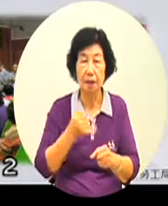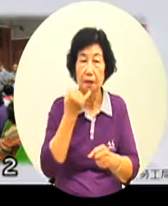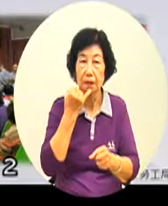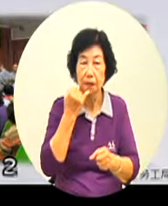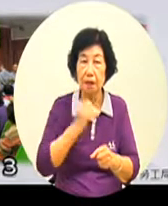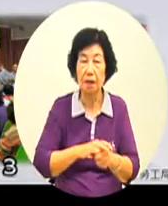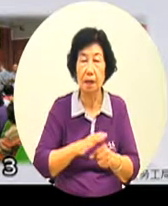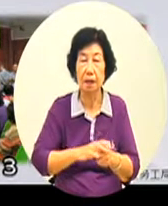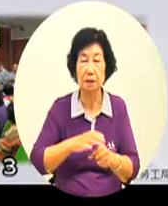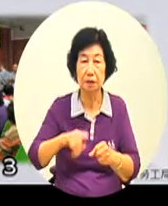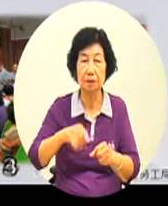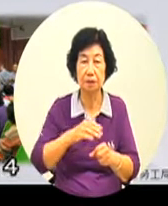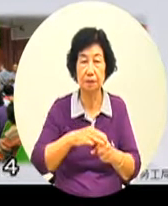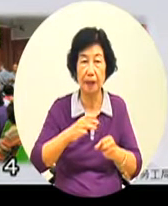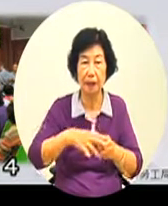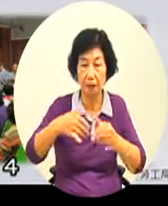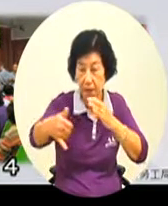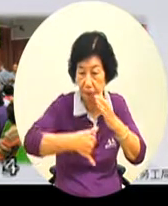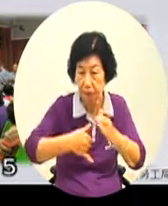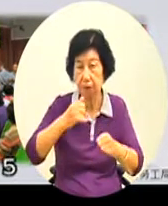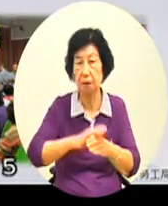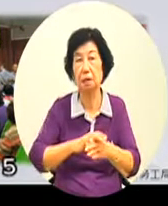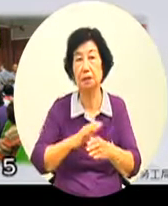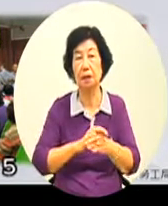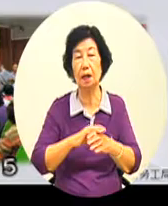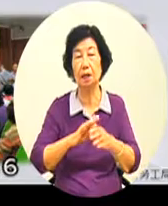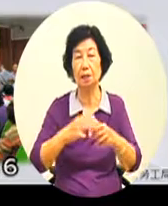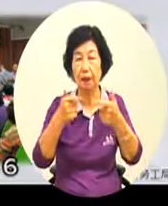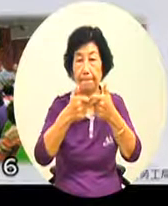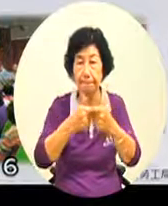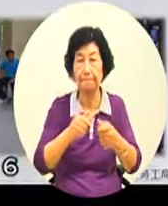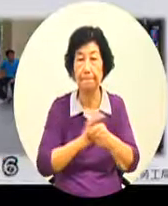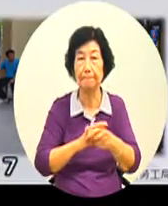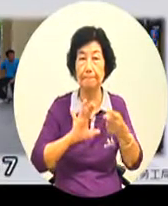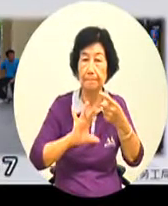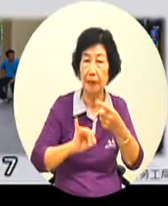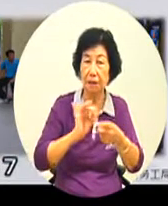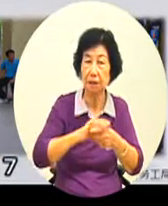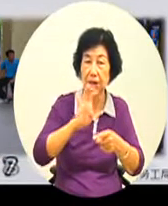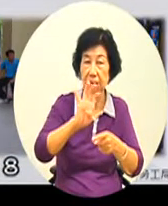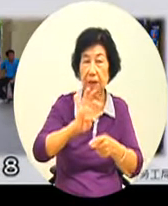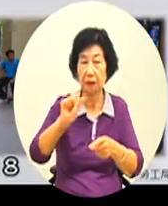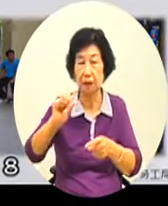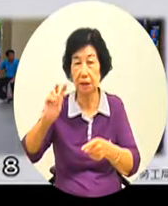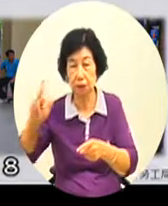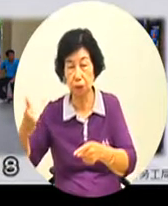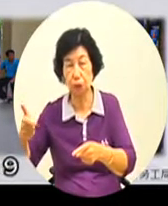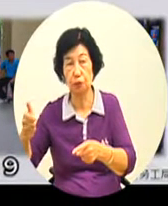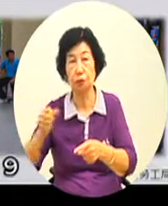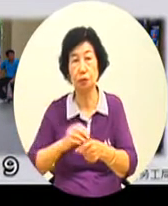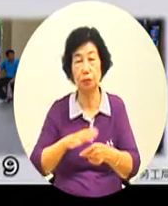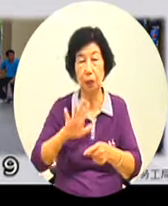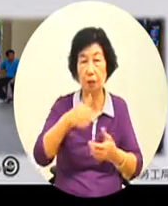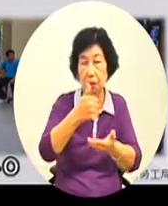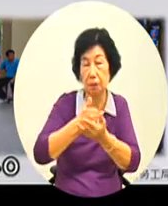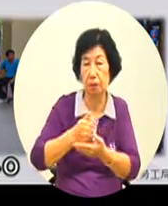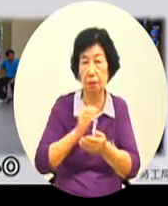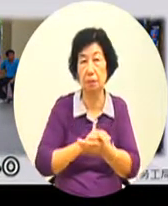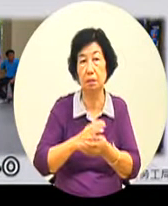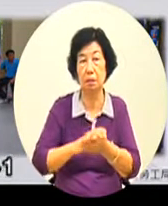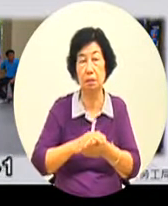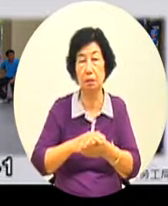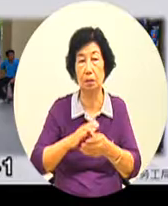训征才活动，媒合率达到了74.55%。此外，我们也聘用了在于业界具有经验